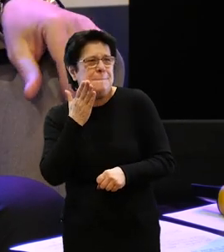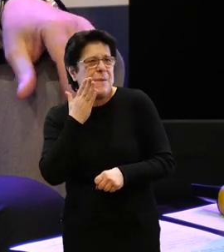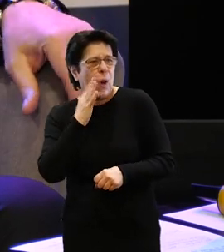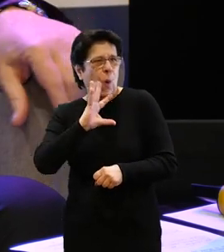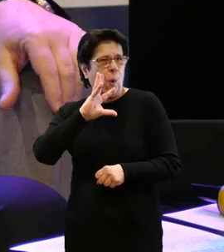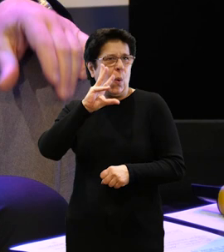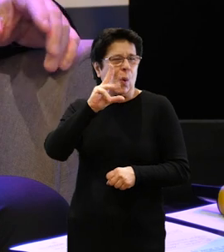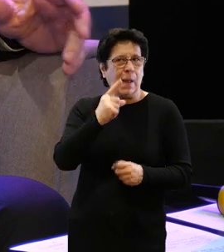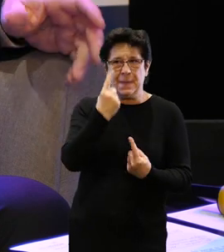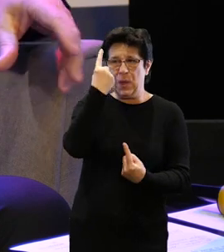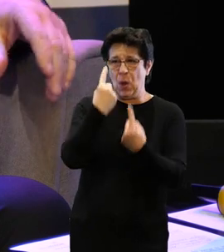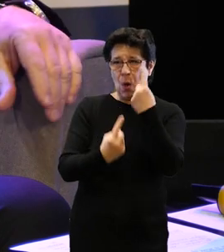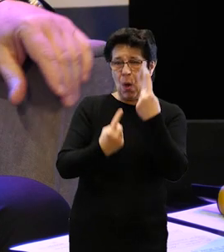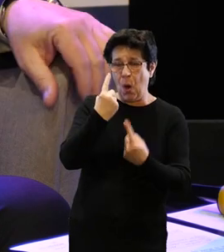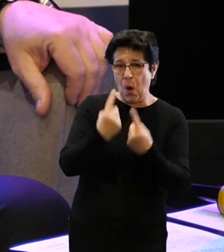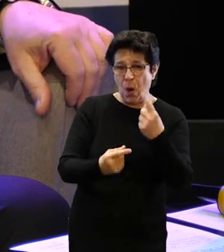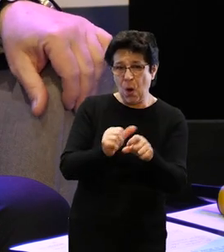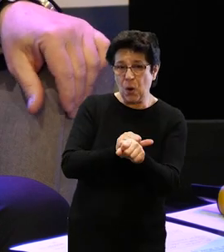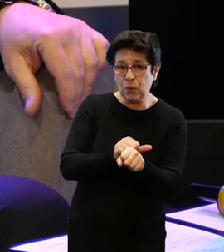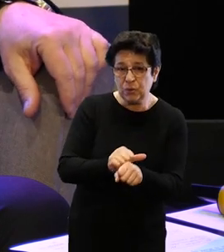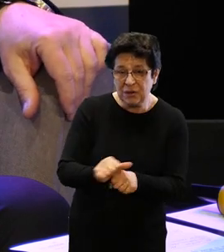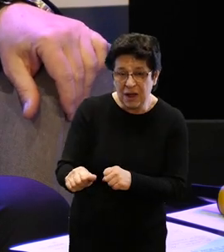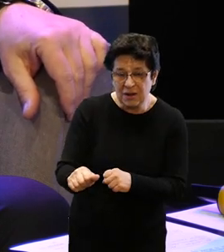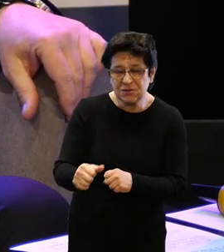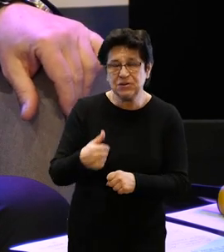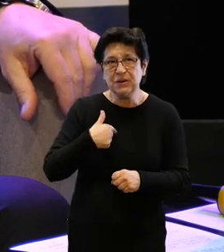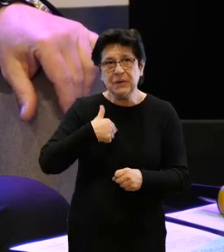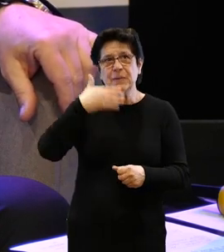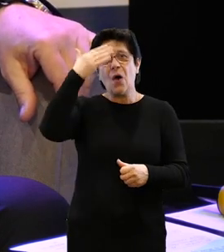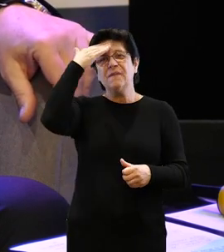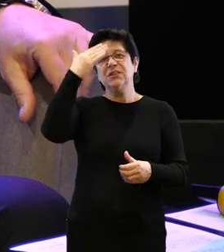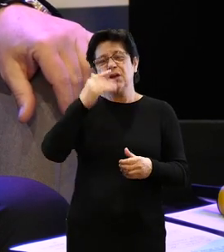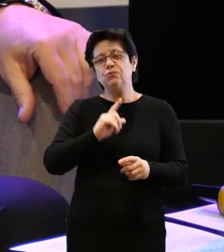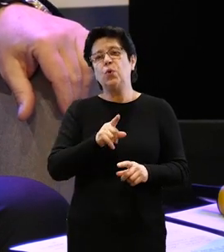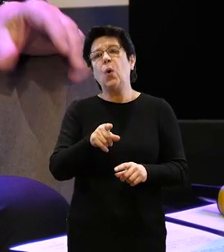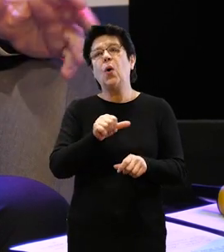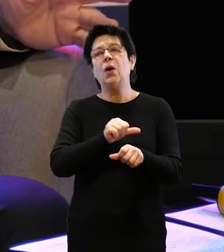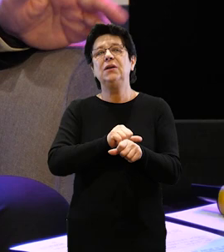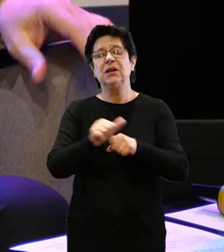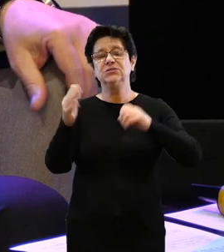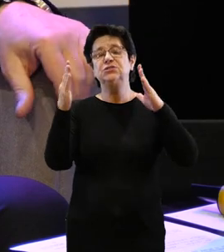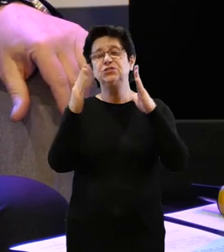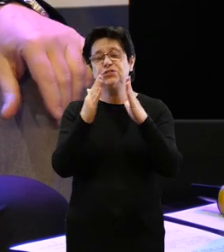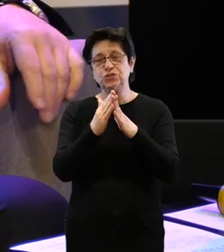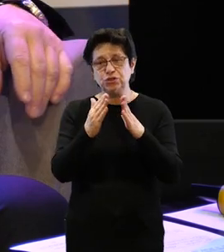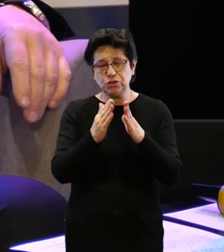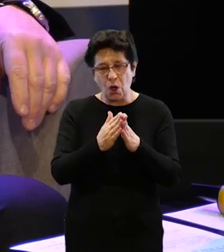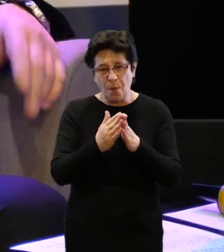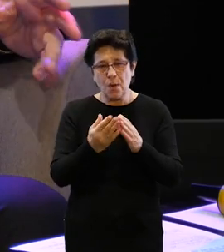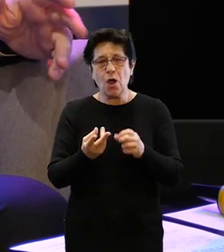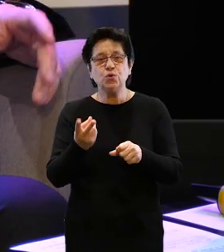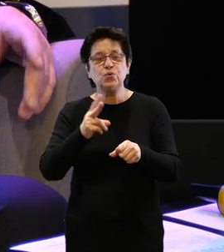ładny ogród z tyłu jest No i dopiero po pewnym czasie się dowiedziałem że właśnie to jest dom z którego pochodzi ta moja